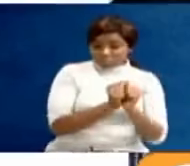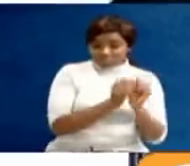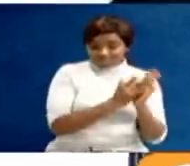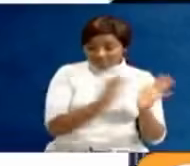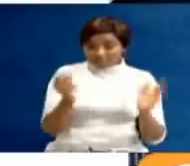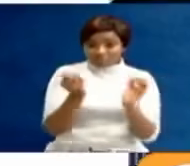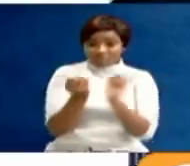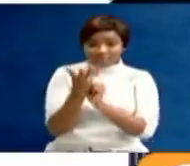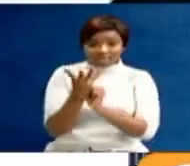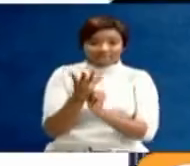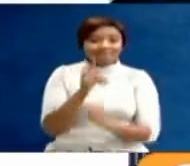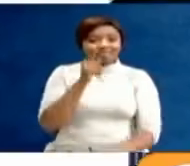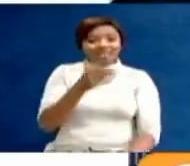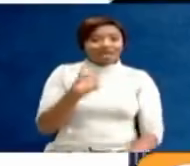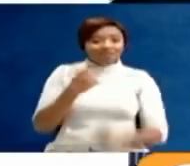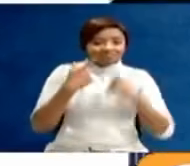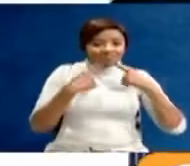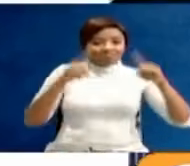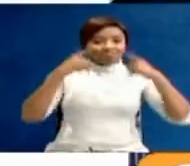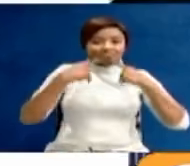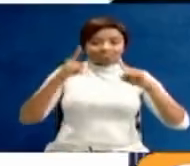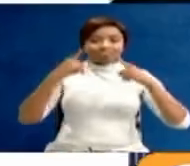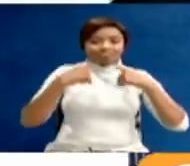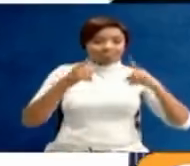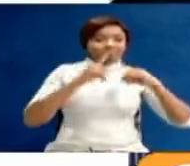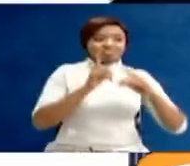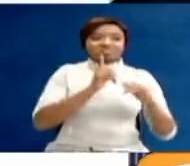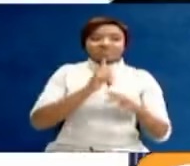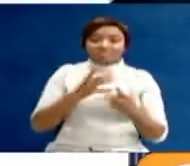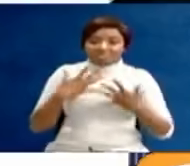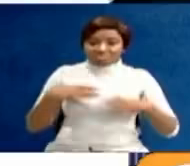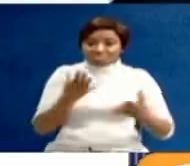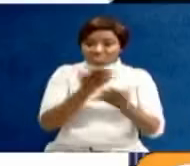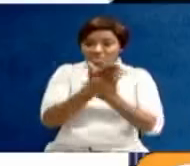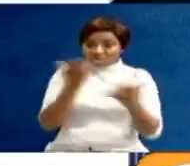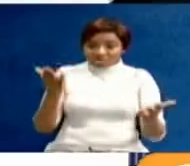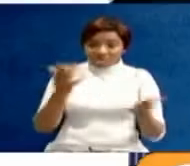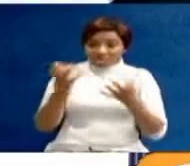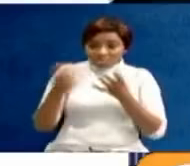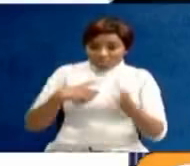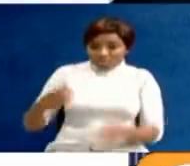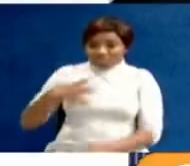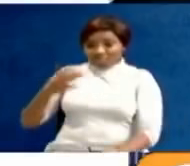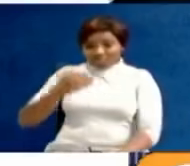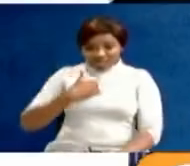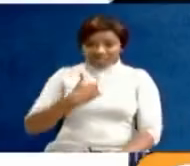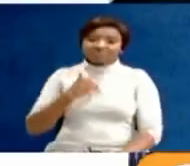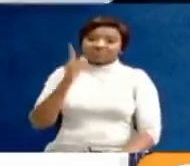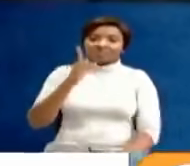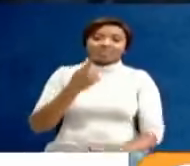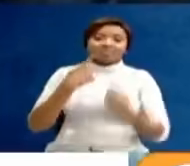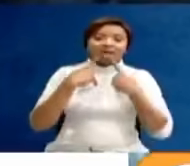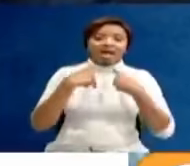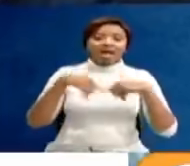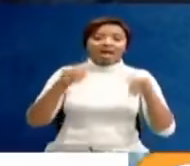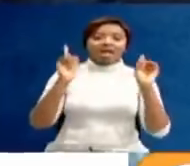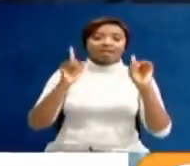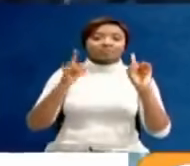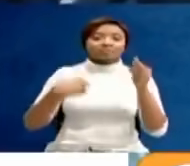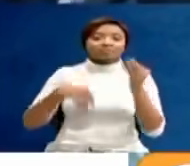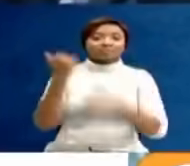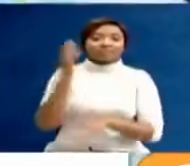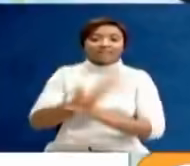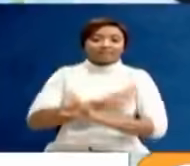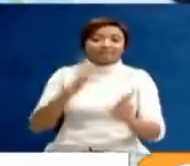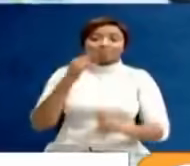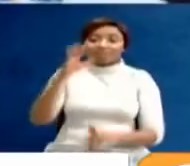za magazeti zimejaa matangazo ya kunadi mali ya wafanyabiashara ambao bado hawajalipwa na serikali yako.